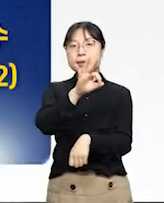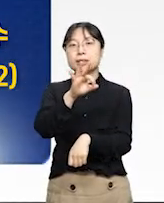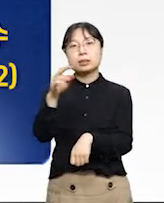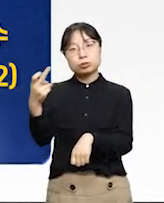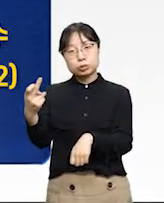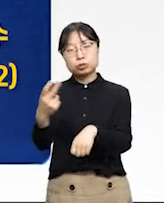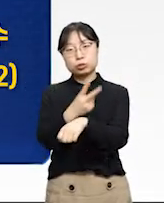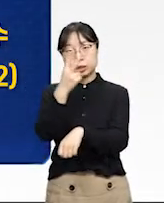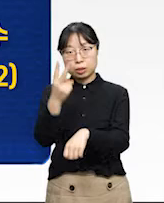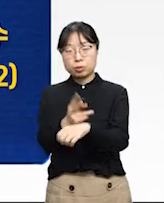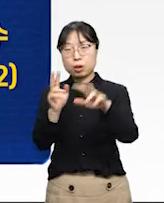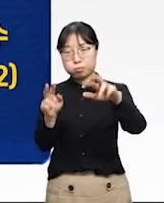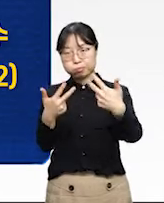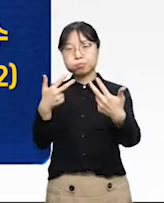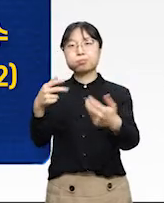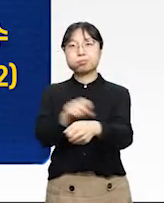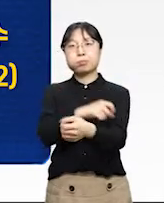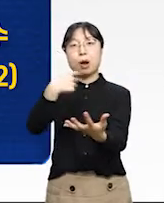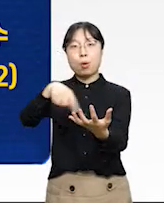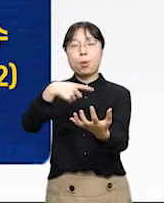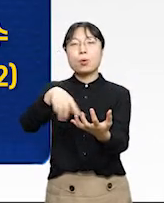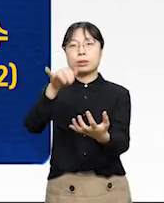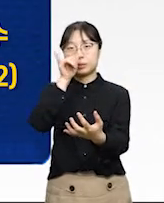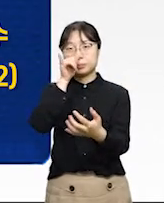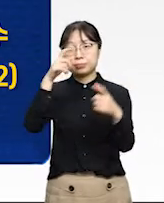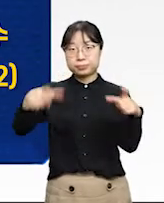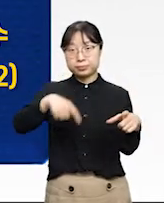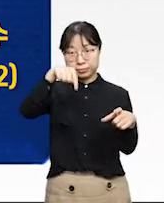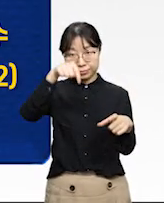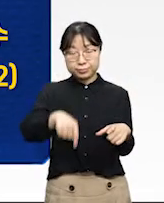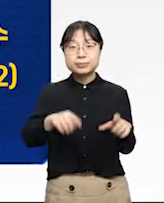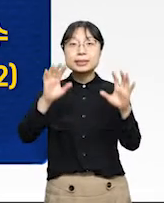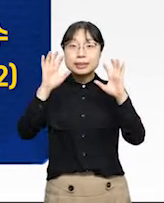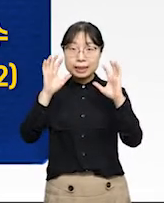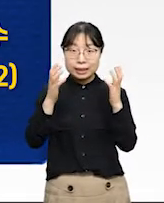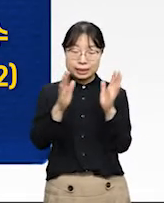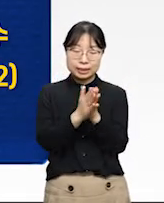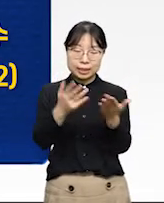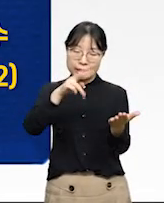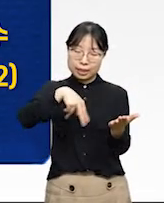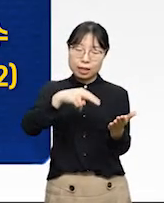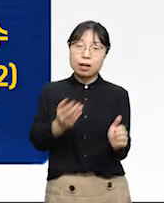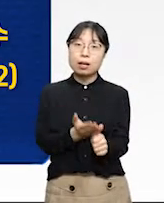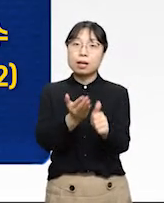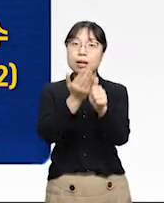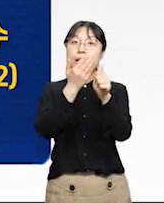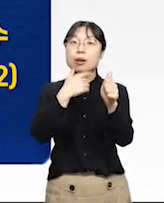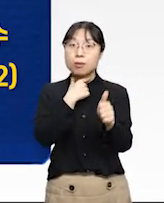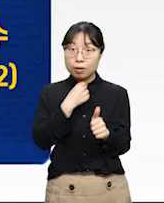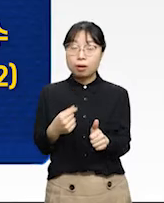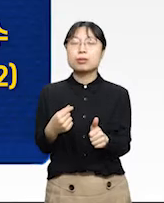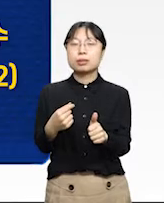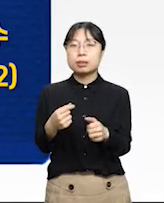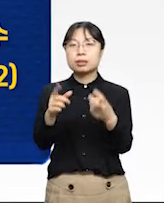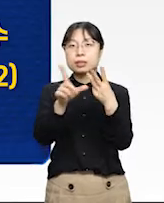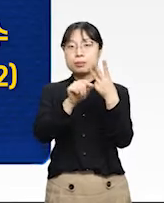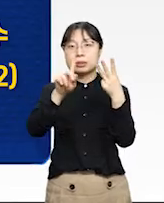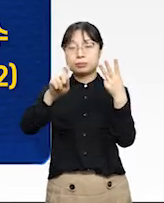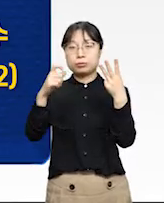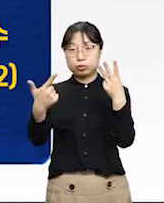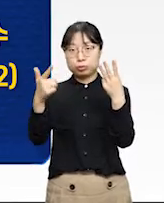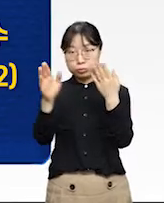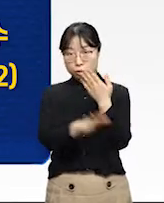비대면 온라인 특강으로 진행됩니다. 관내 책 육아에 관심 있는 30분을 대상으로 하며 신청은 3월